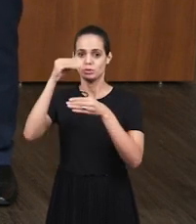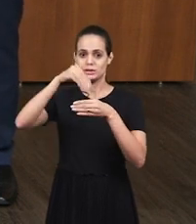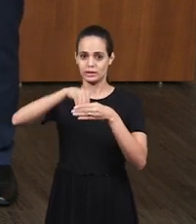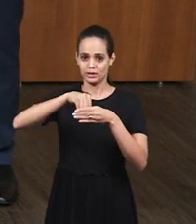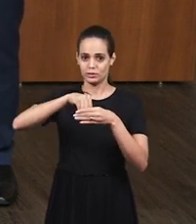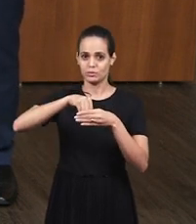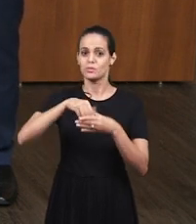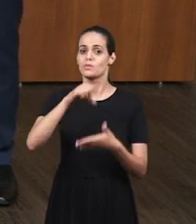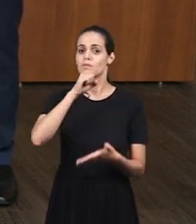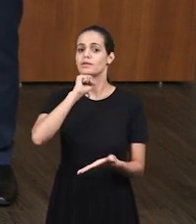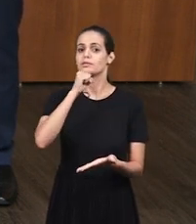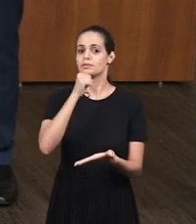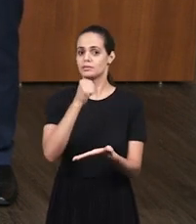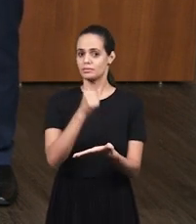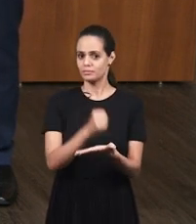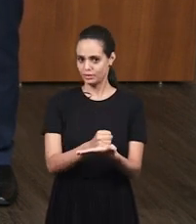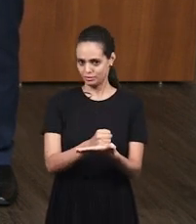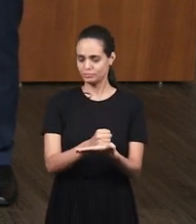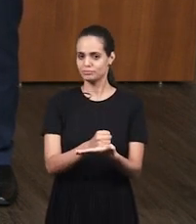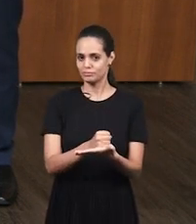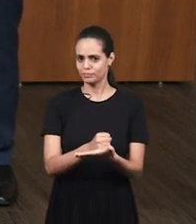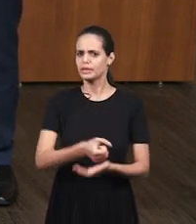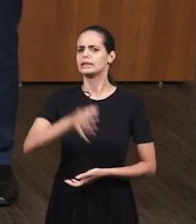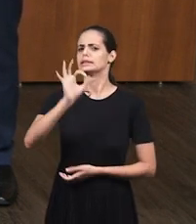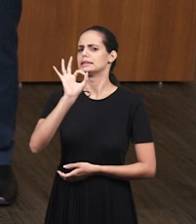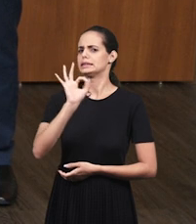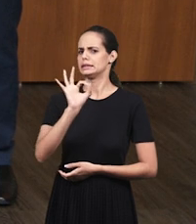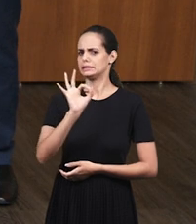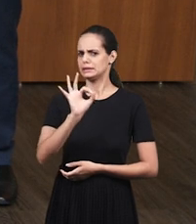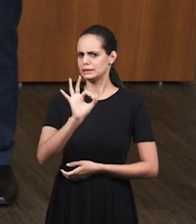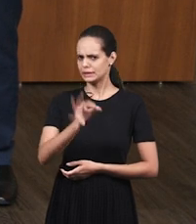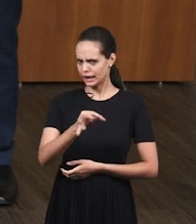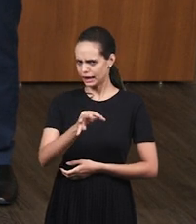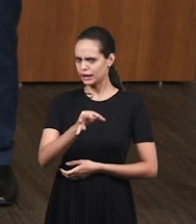вопроса, этой темы «Иисус в Ветхом Завете». И